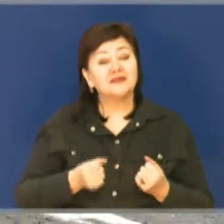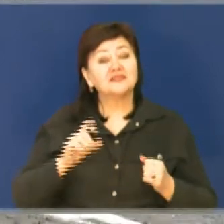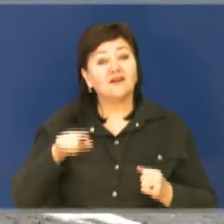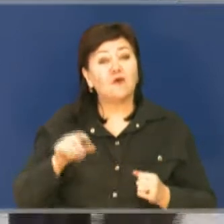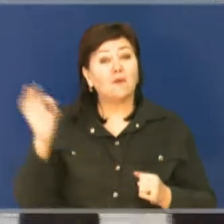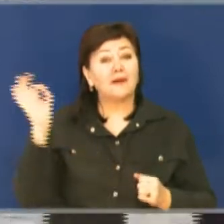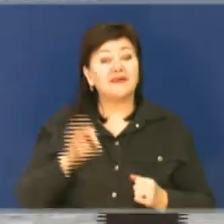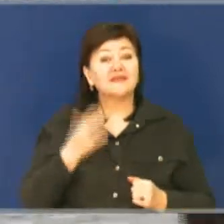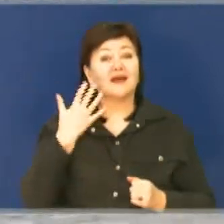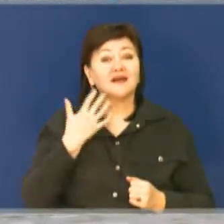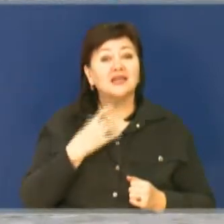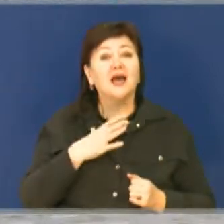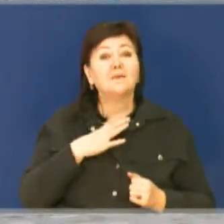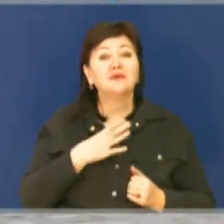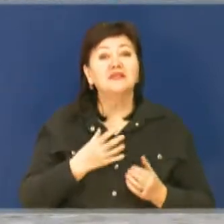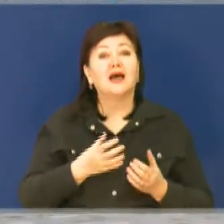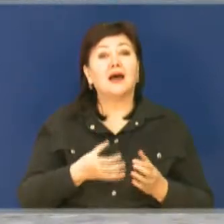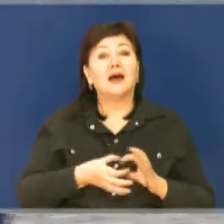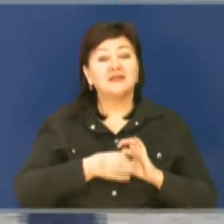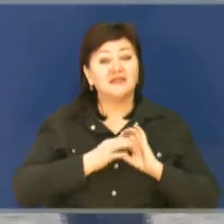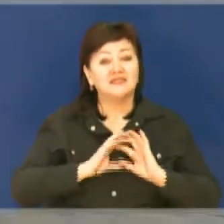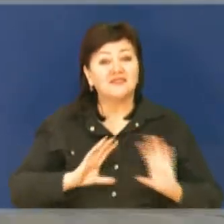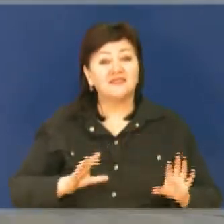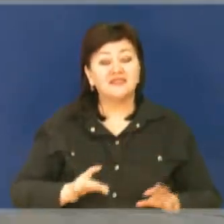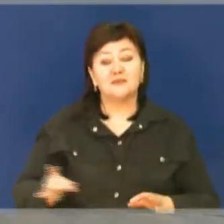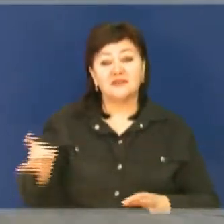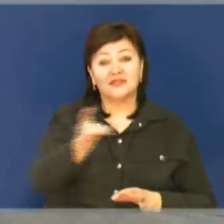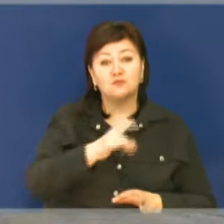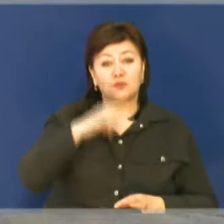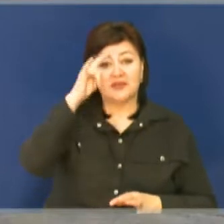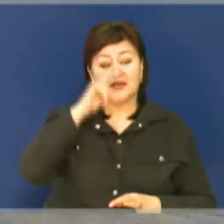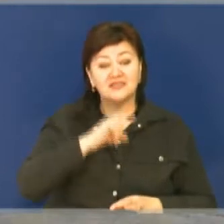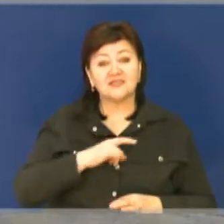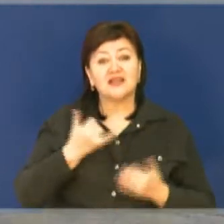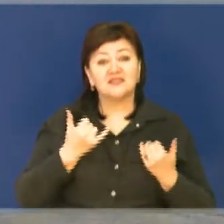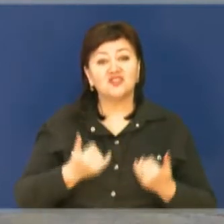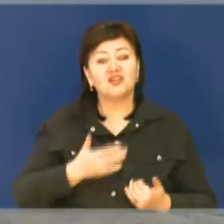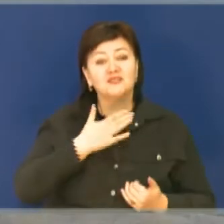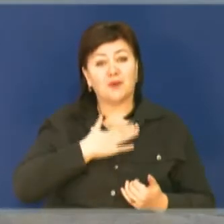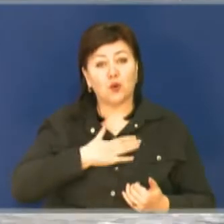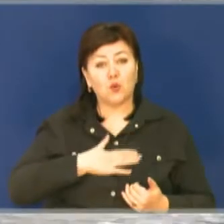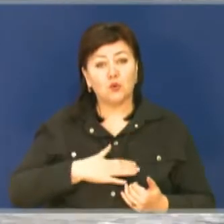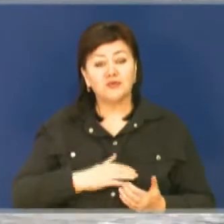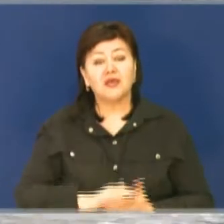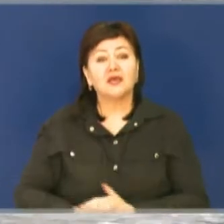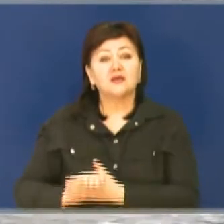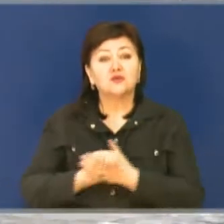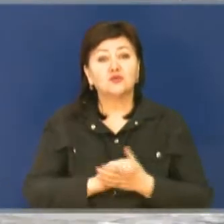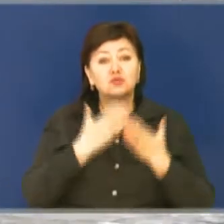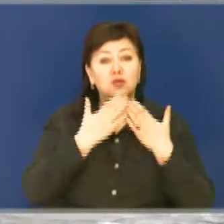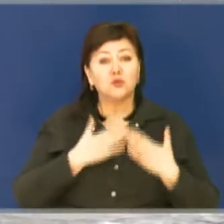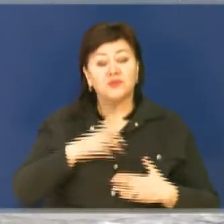сделала большой шаг на пути развития и сохранения стабильности и мирного неба над головой. Сегодня Казахстан является дружелюбным